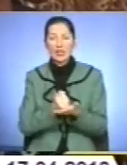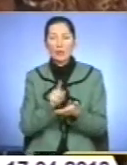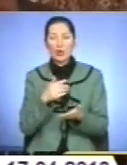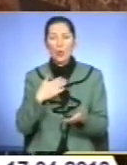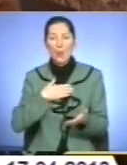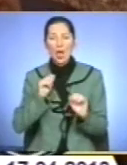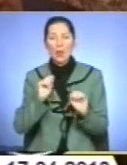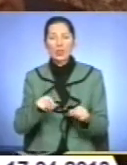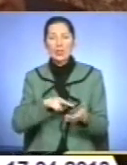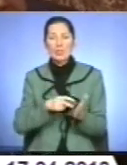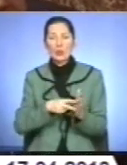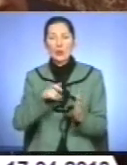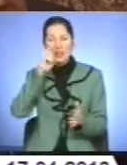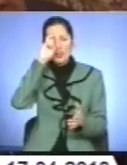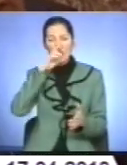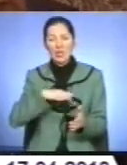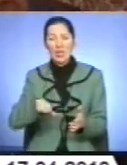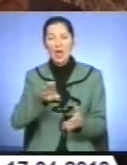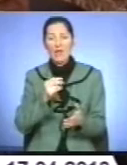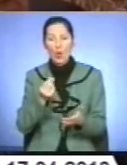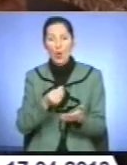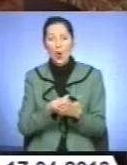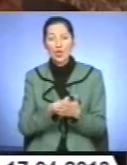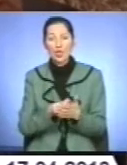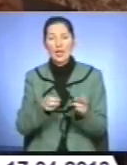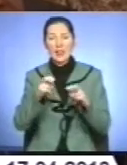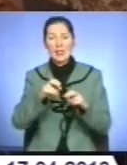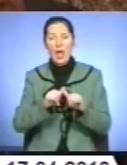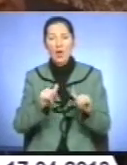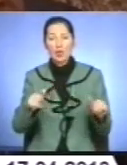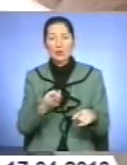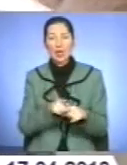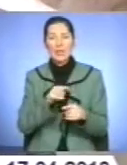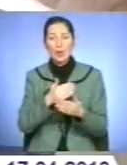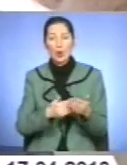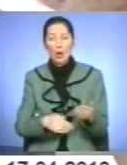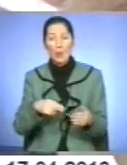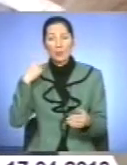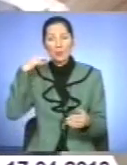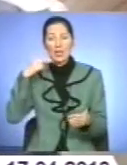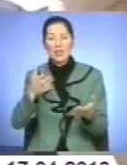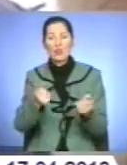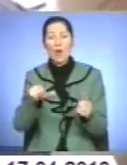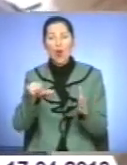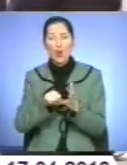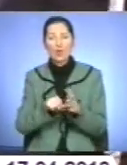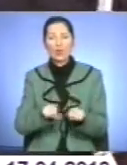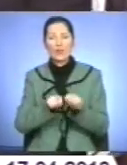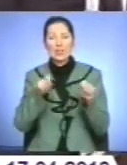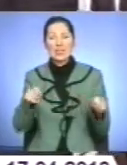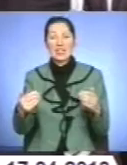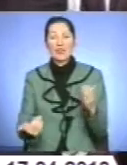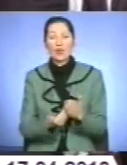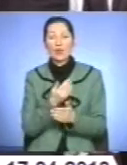могли спланувати державні кошти, бюджет на розвиток цієї програми. Президент взяв участь у відкритті відновленого